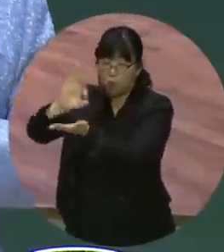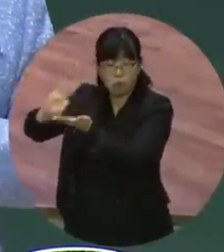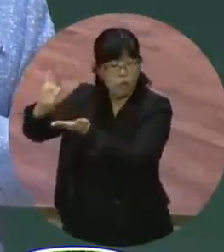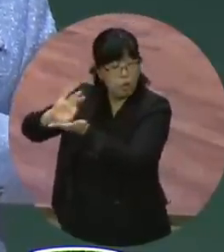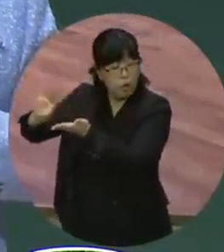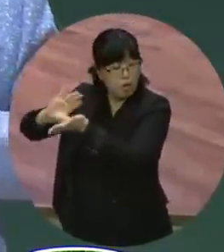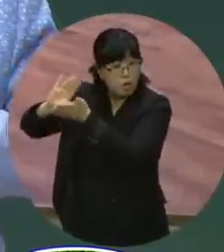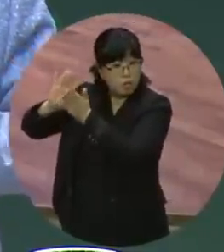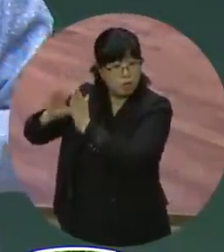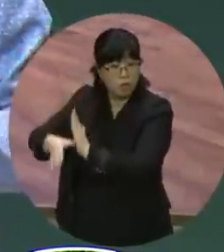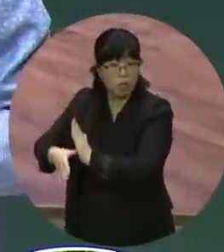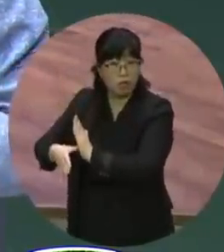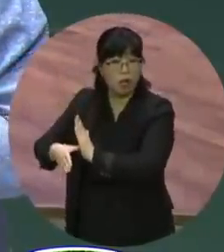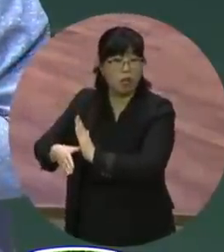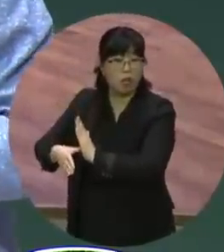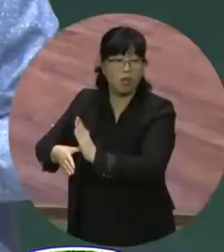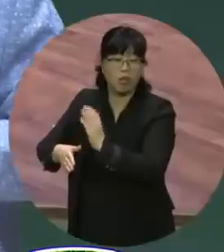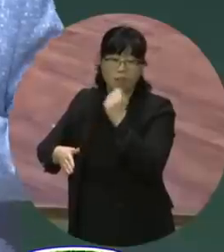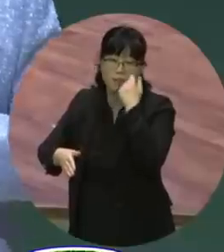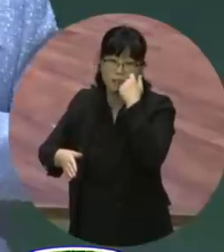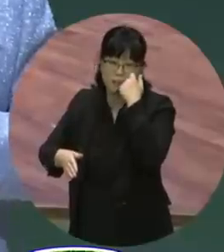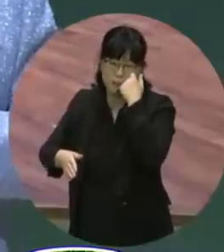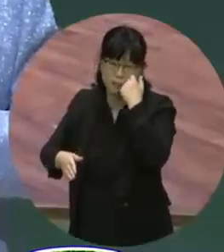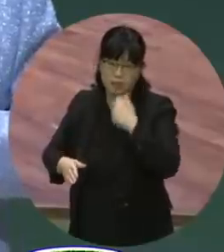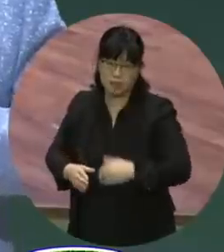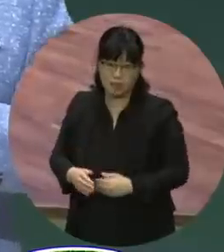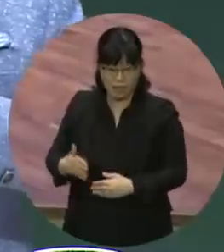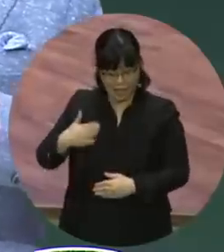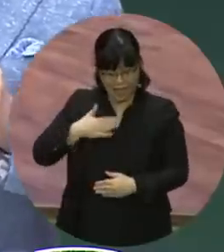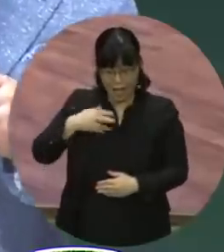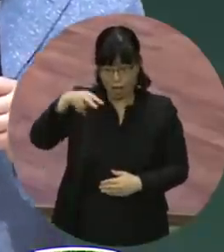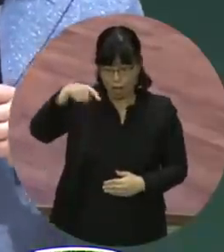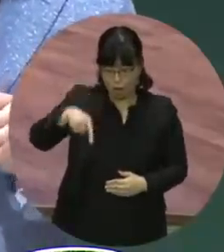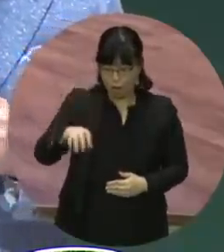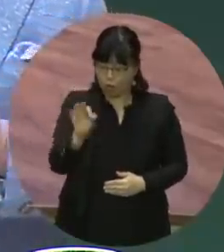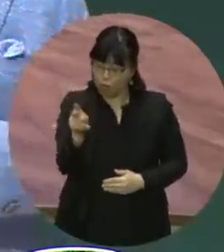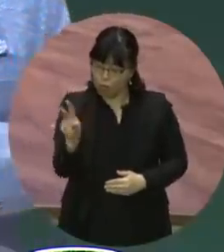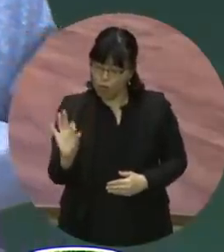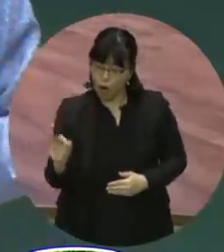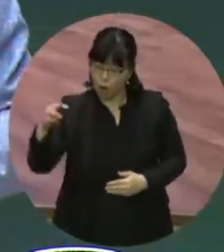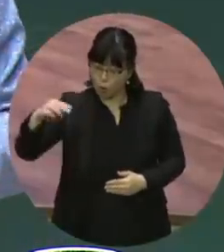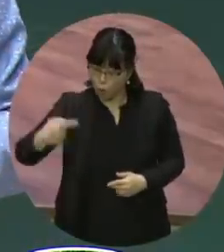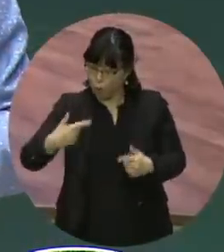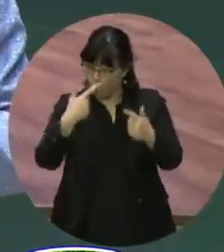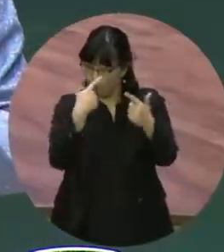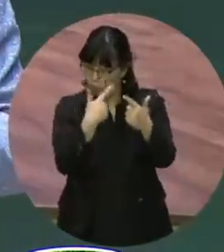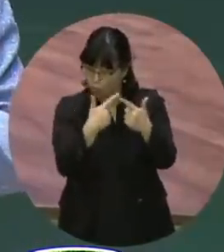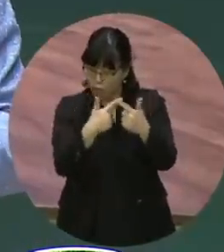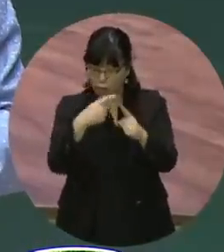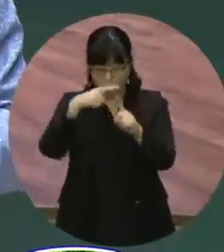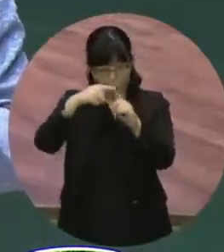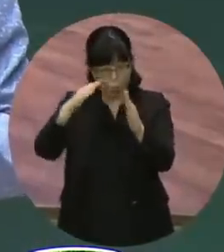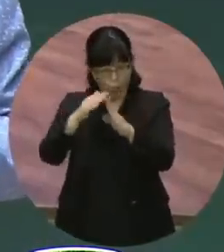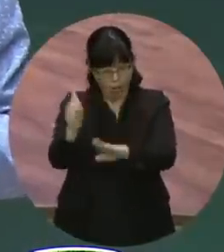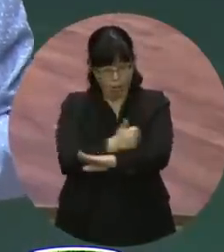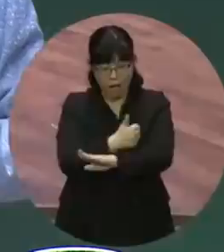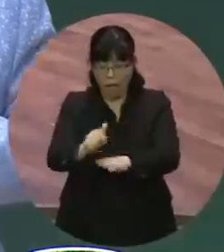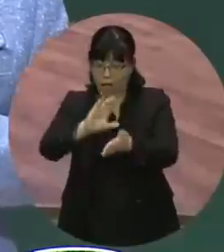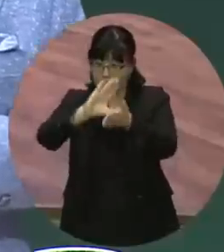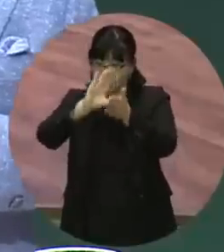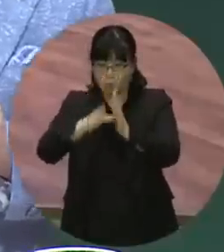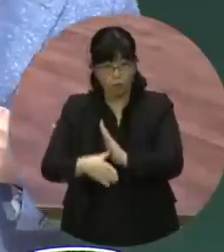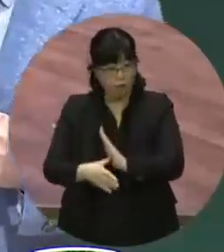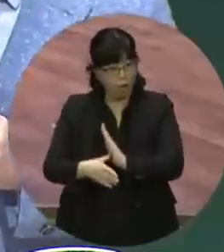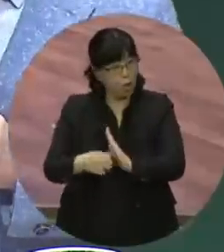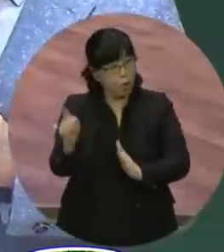부흥의 주역으로, 심지어 전설대 인물이라 말할 정도로 그렇게 쓰임 받을 때 제게는 왜라는 질문을 생각해 본 적이